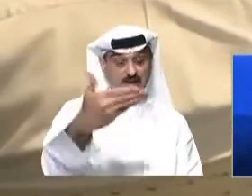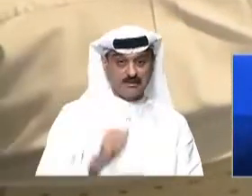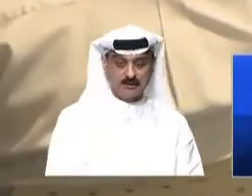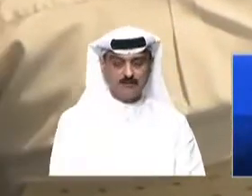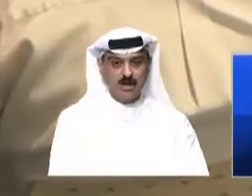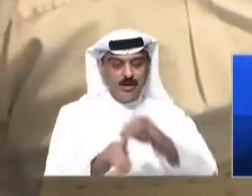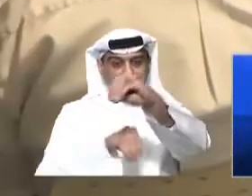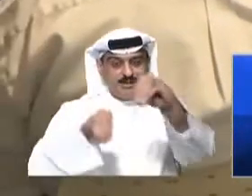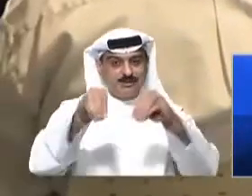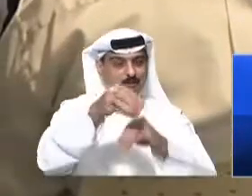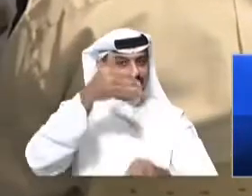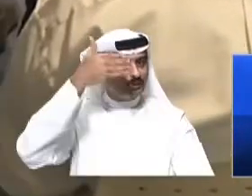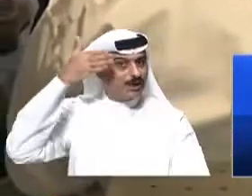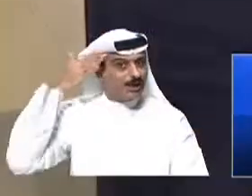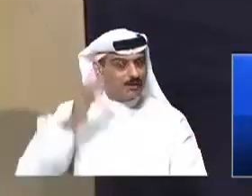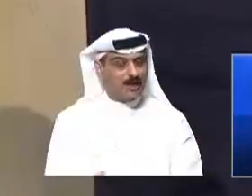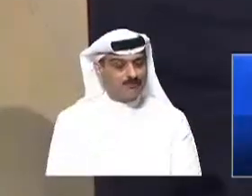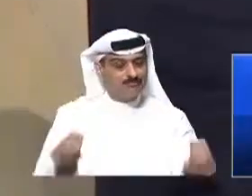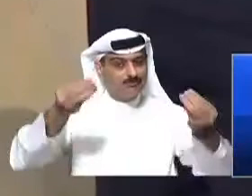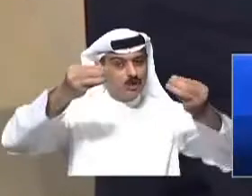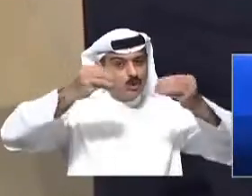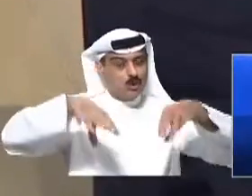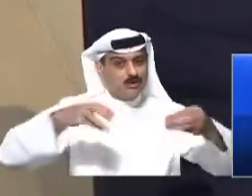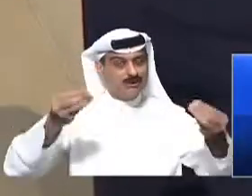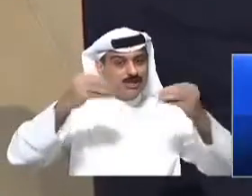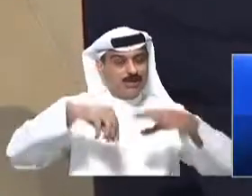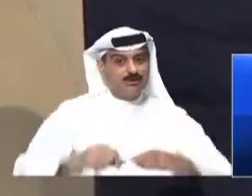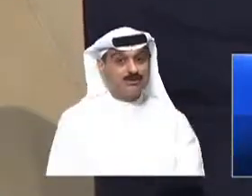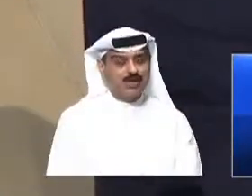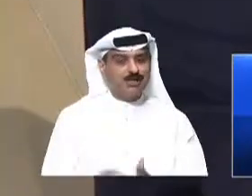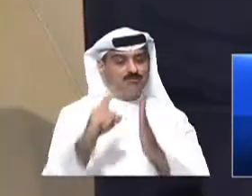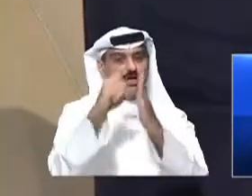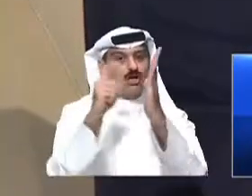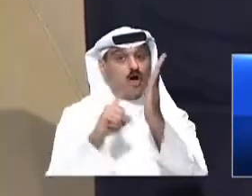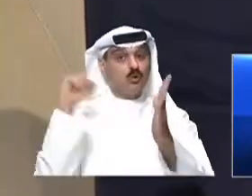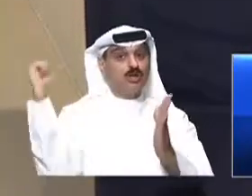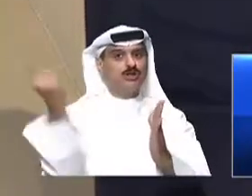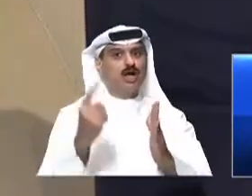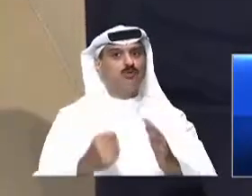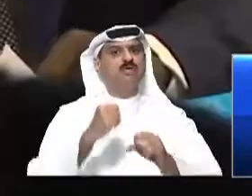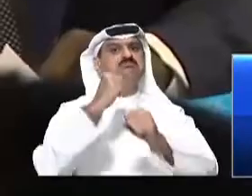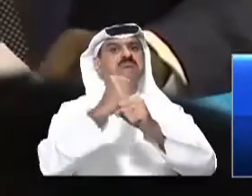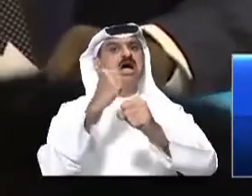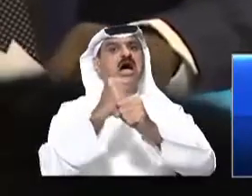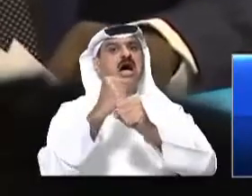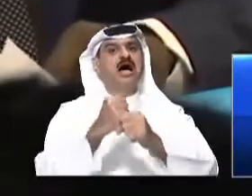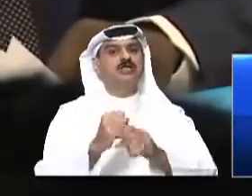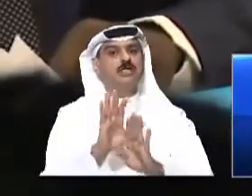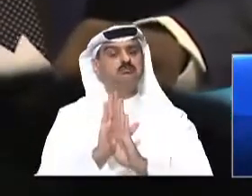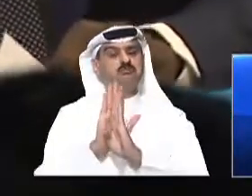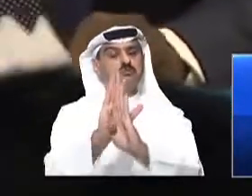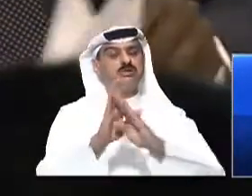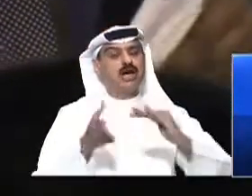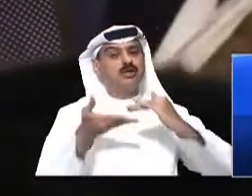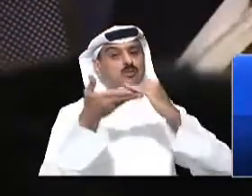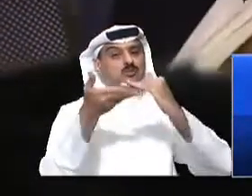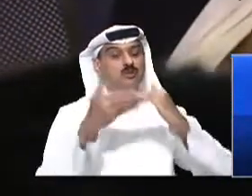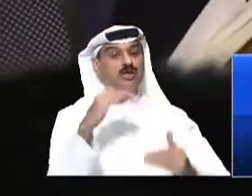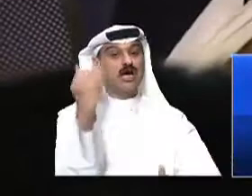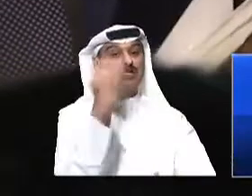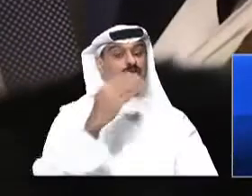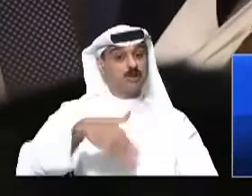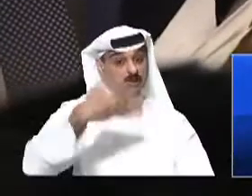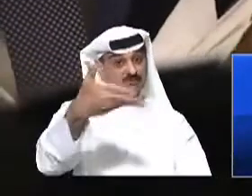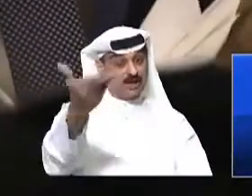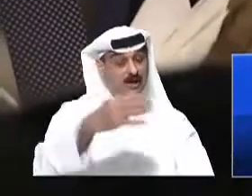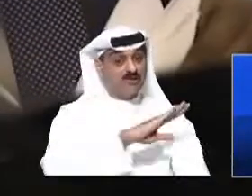تبادل الخبرات وتزويد فو بالمعايير الدولية لخلق فرص لمساعدة الشباب ودعم رحلتهم